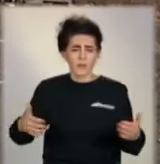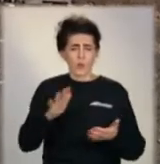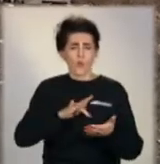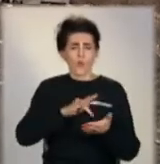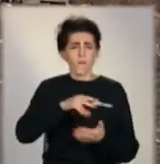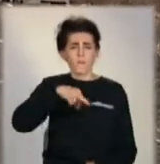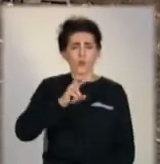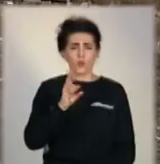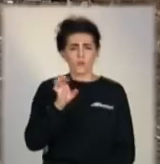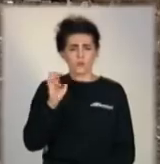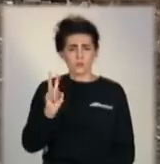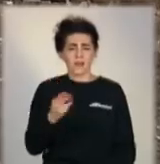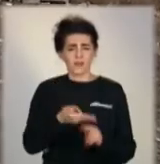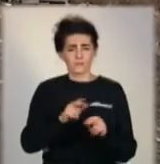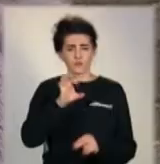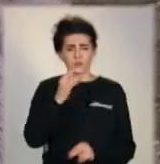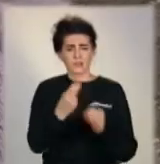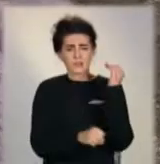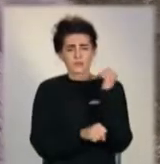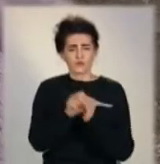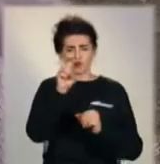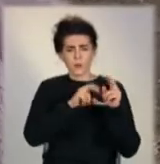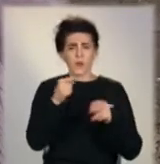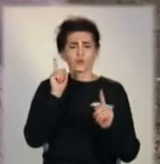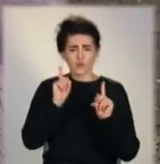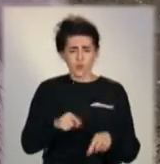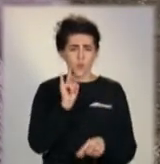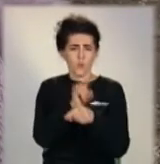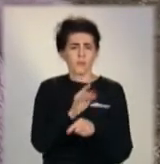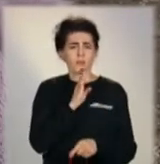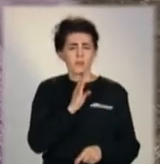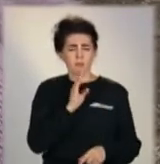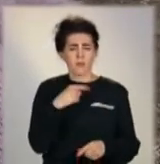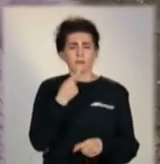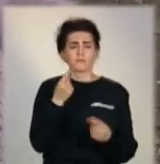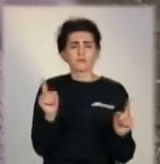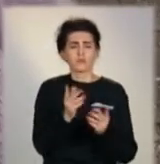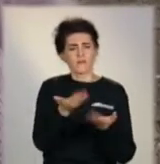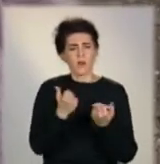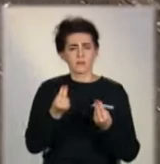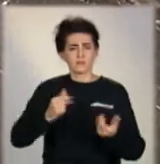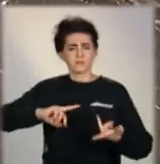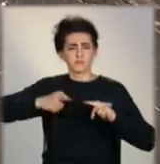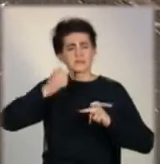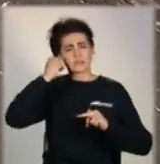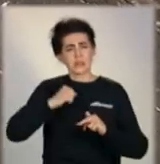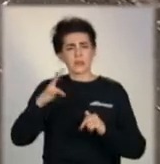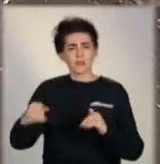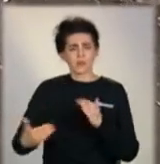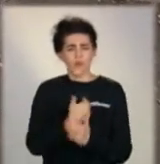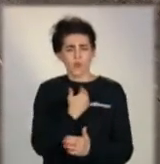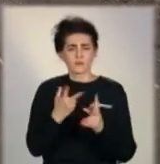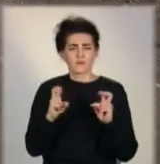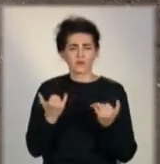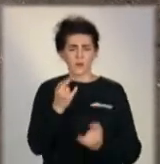міфічні соцпрацівники у такий спосіб ошукали і сусідку пані Катерини. Вони умовили жінку обміняти купюри, мовляв, в країні